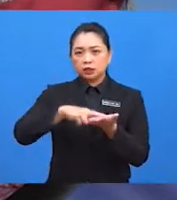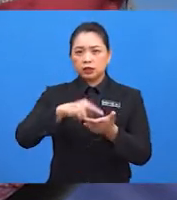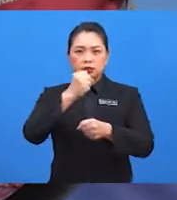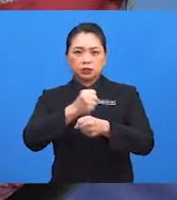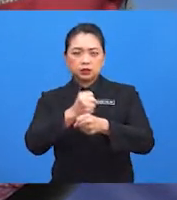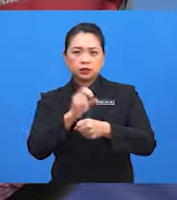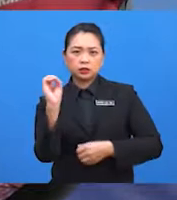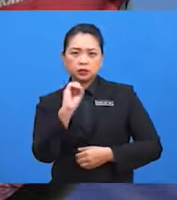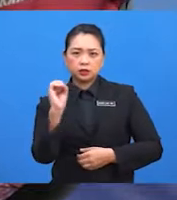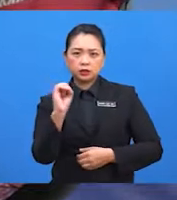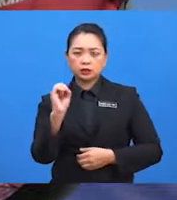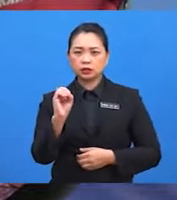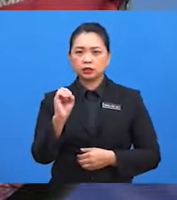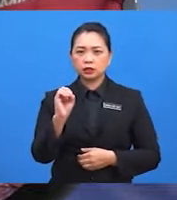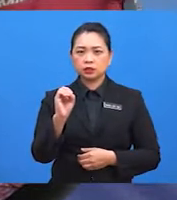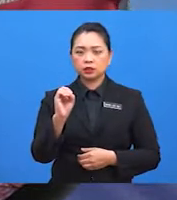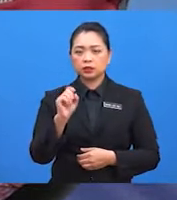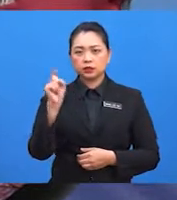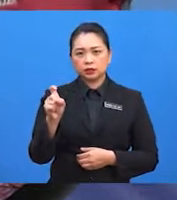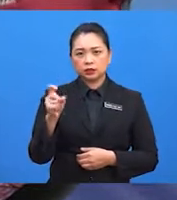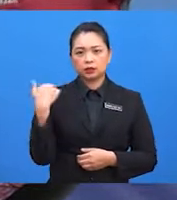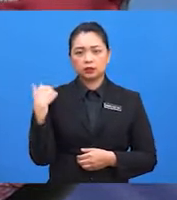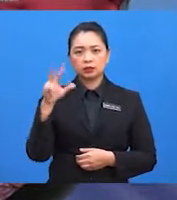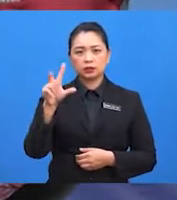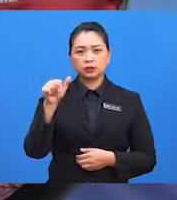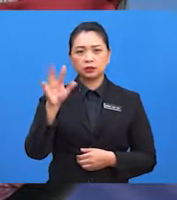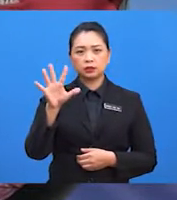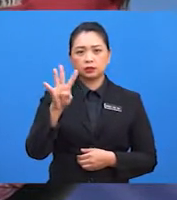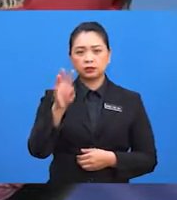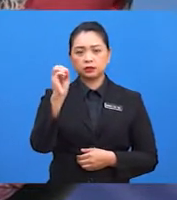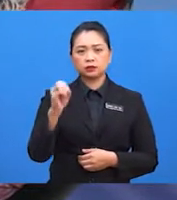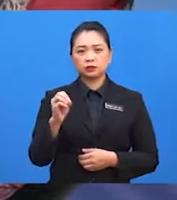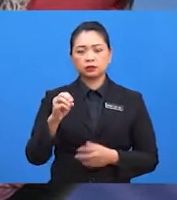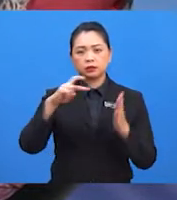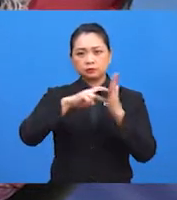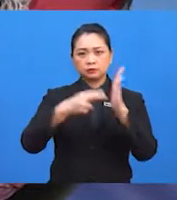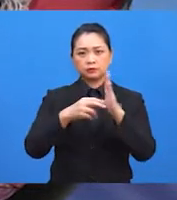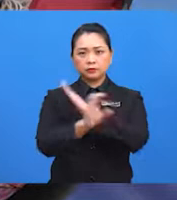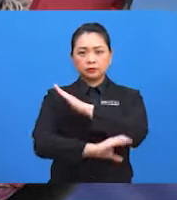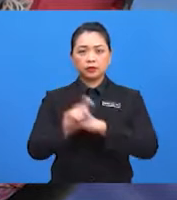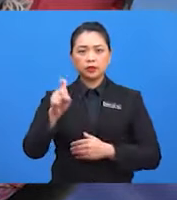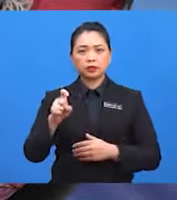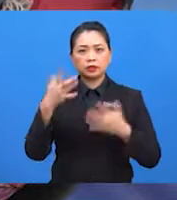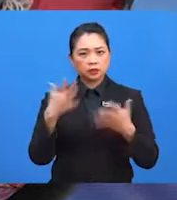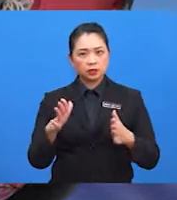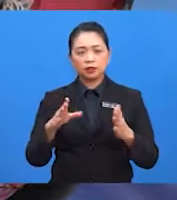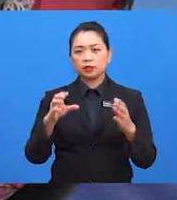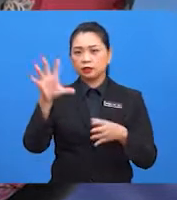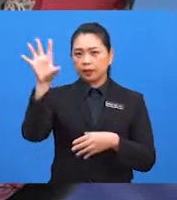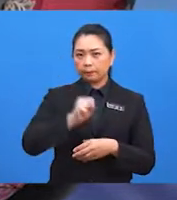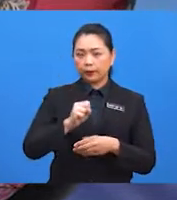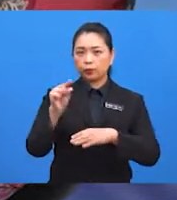negara X ialah 3.54%. Ini bermakna negara X telah mencapai guna tenaga penuh kerana